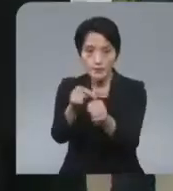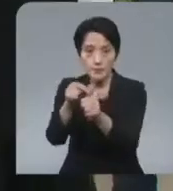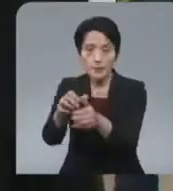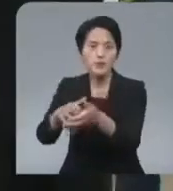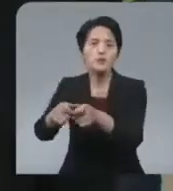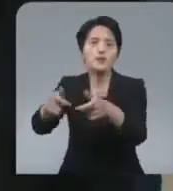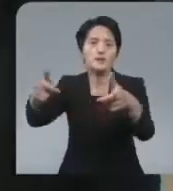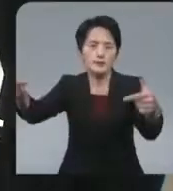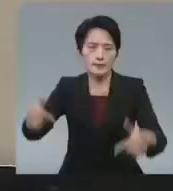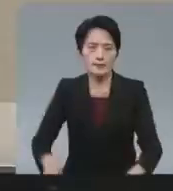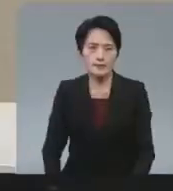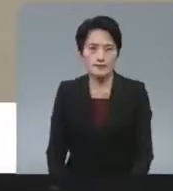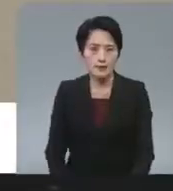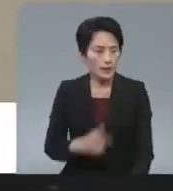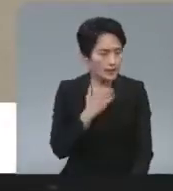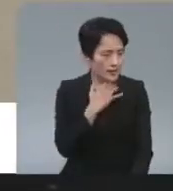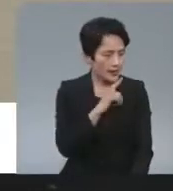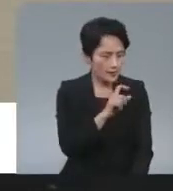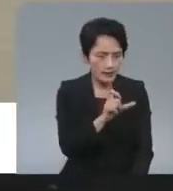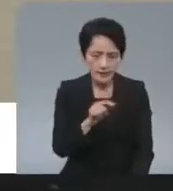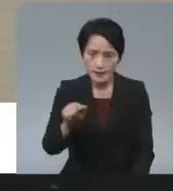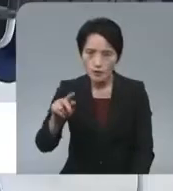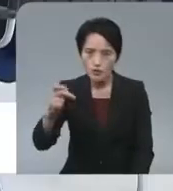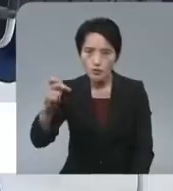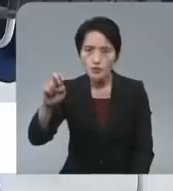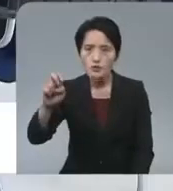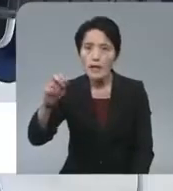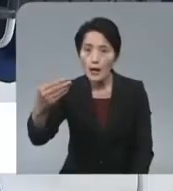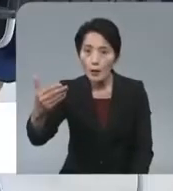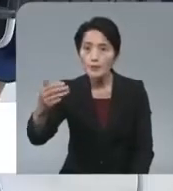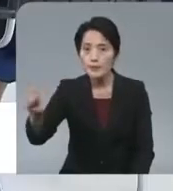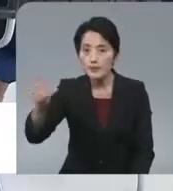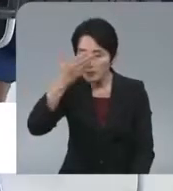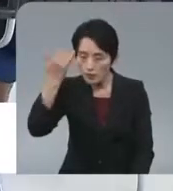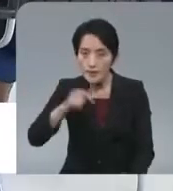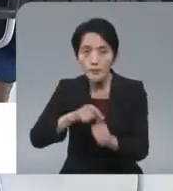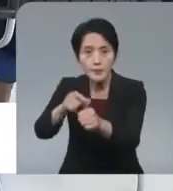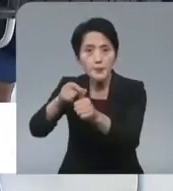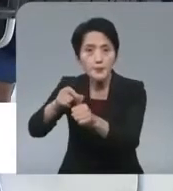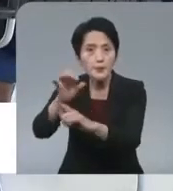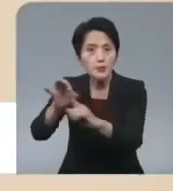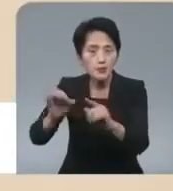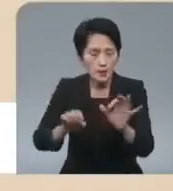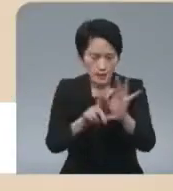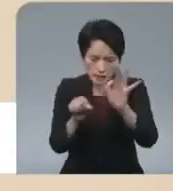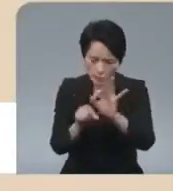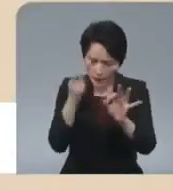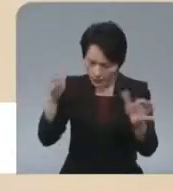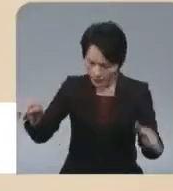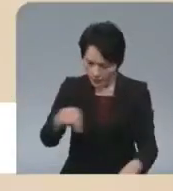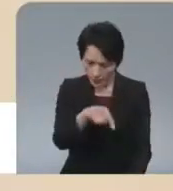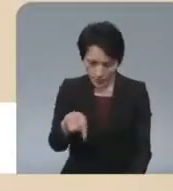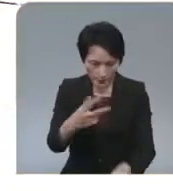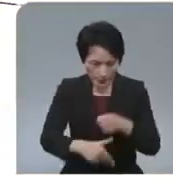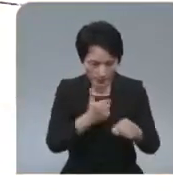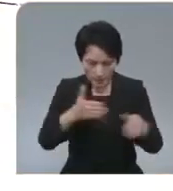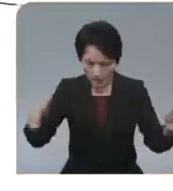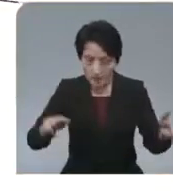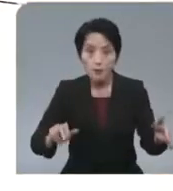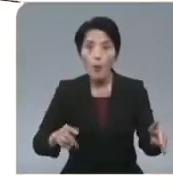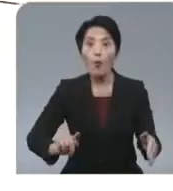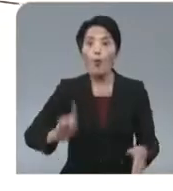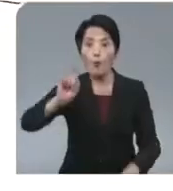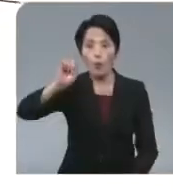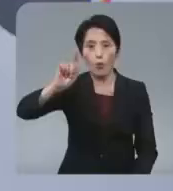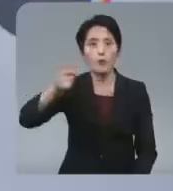in folge die 600.000 marke übertroffen die beschäftigungsquote bei menschen über 15 jahre verbesserte